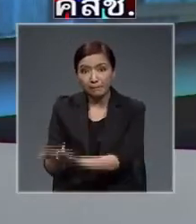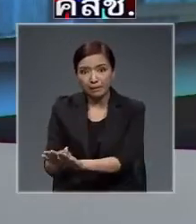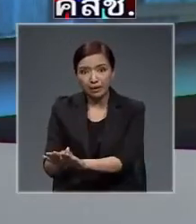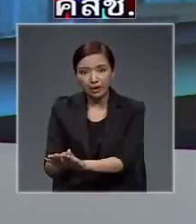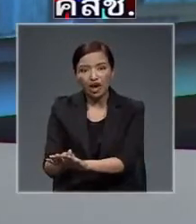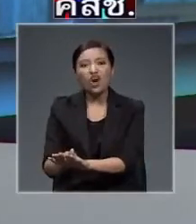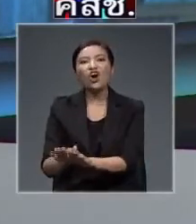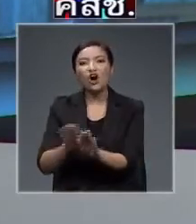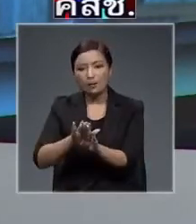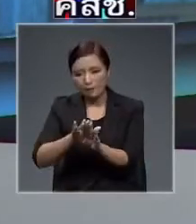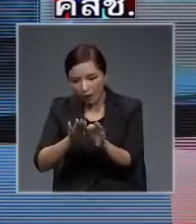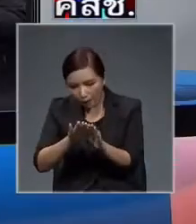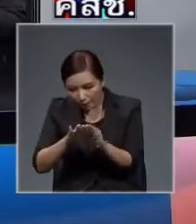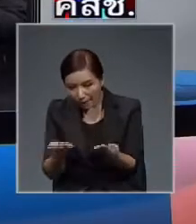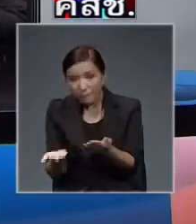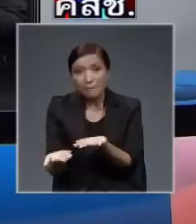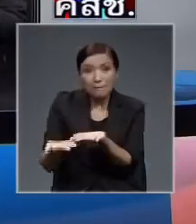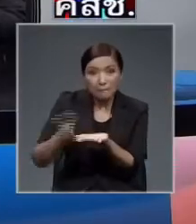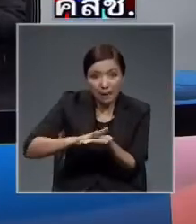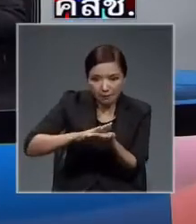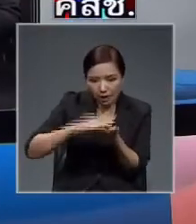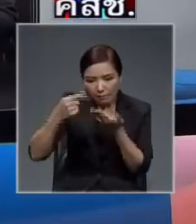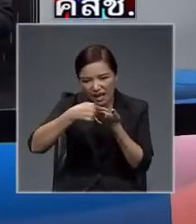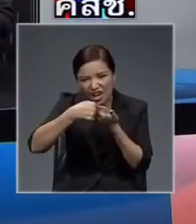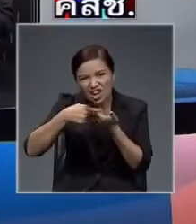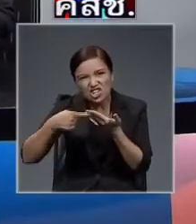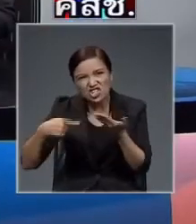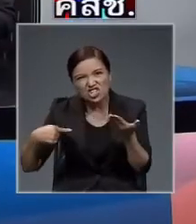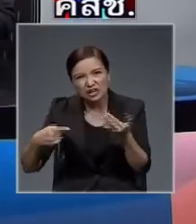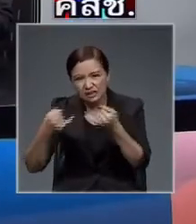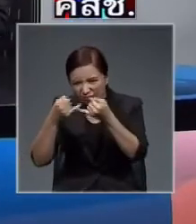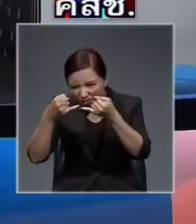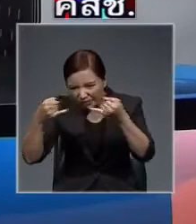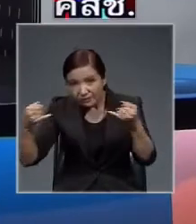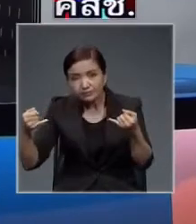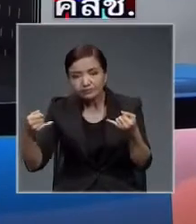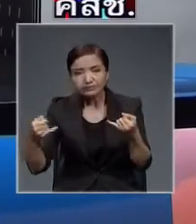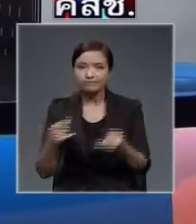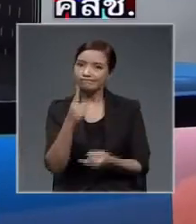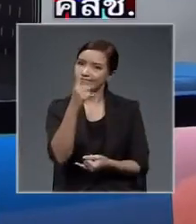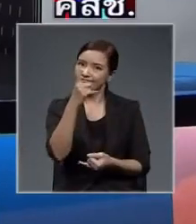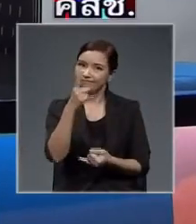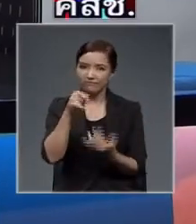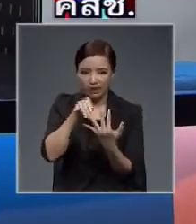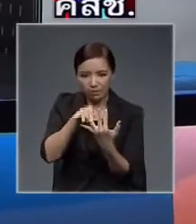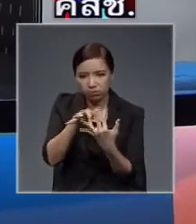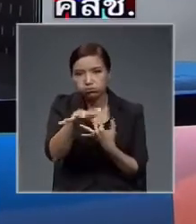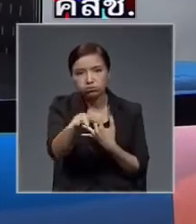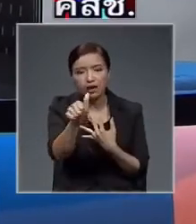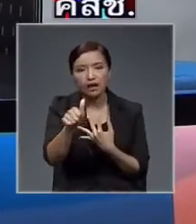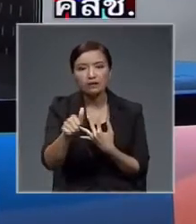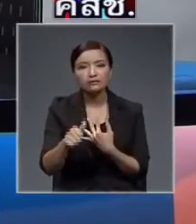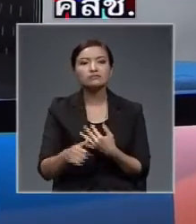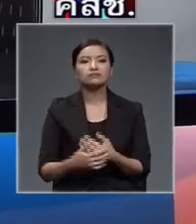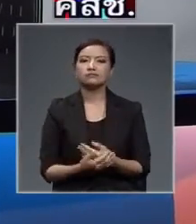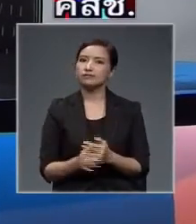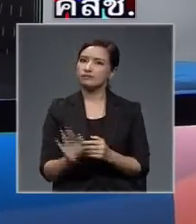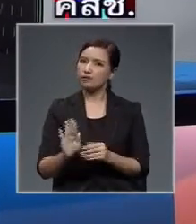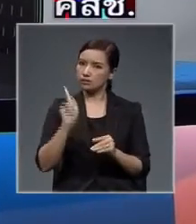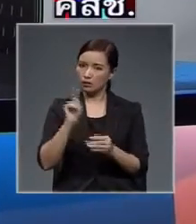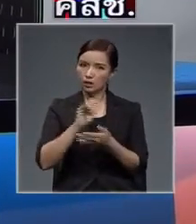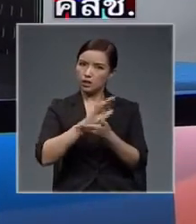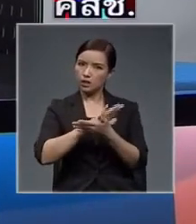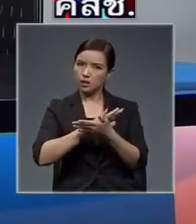ะกั่ว คือห้ามพับสำหรับเสื้อตะกั่วจริงๆแล้วต้องเก็บยังไงคะ ค่ะก็ต้องให้เป็นตัวเต็มๆไม่ให้มีร